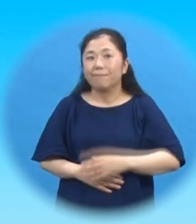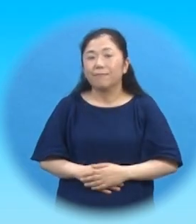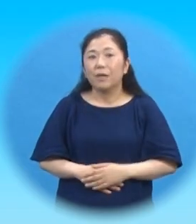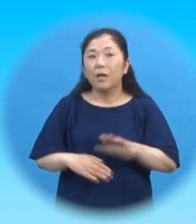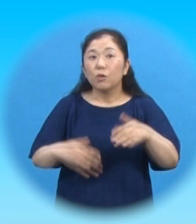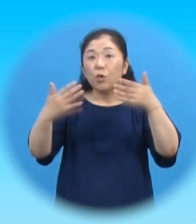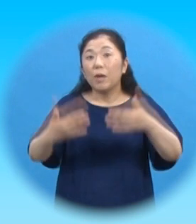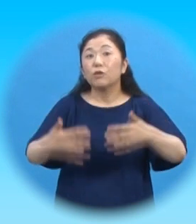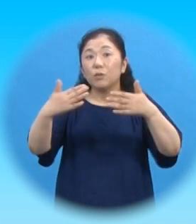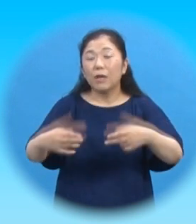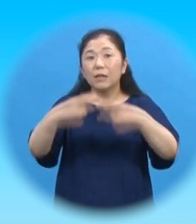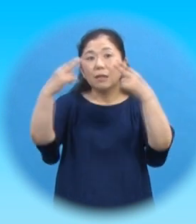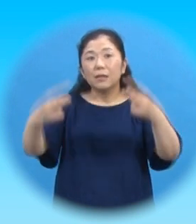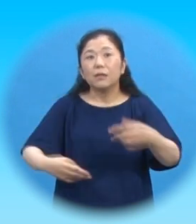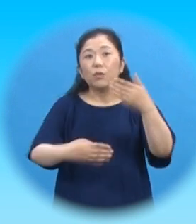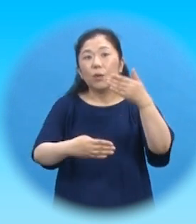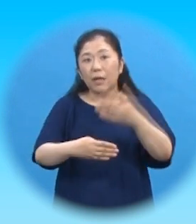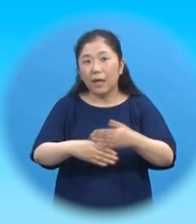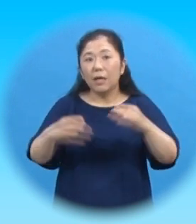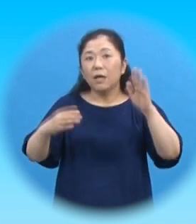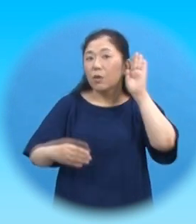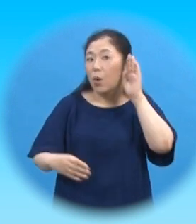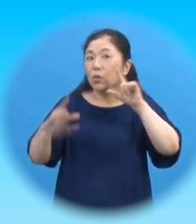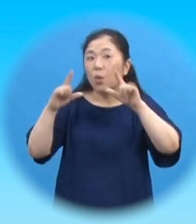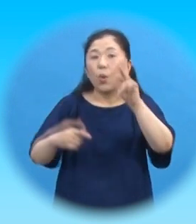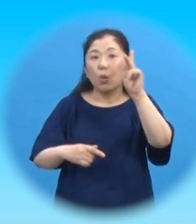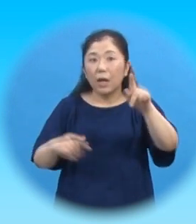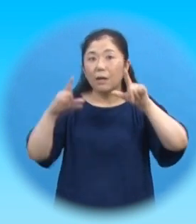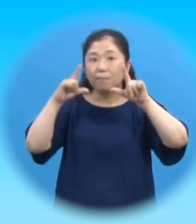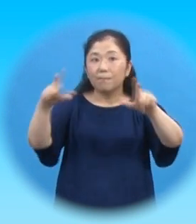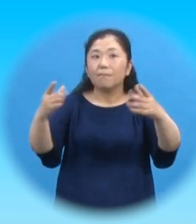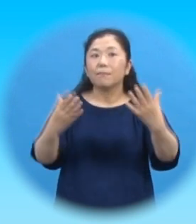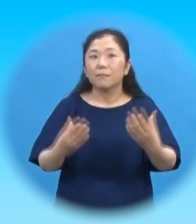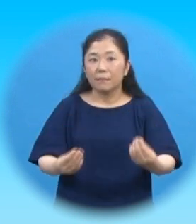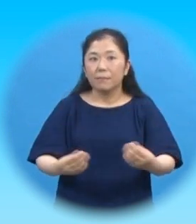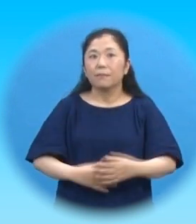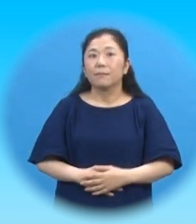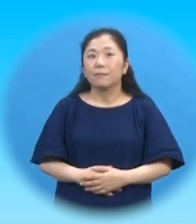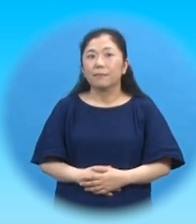この番組は静岡県広聴広報課がお送りしました。